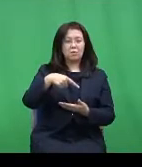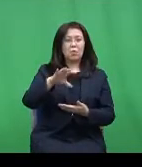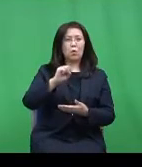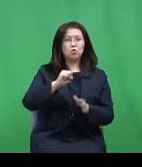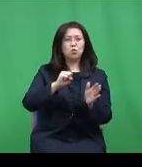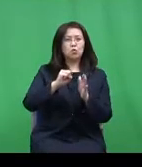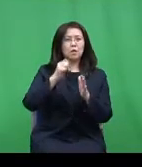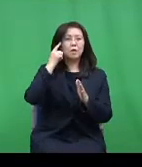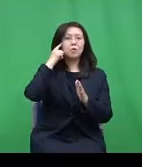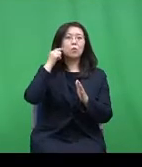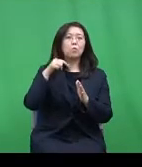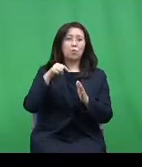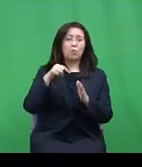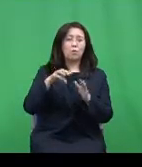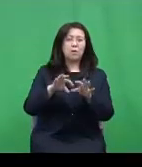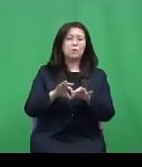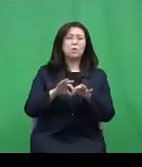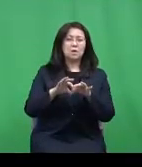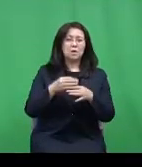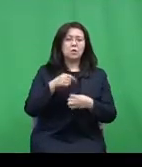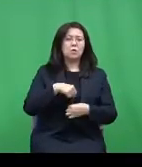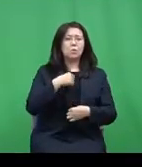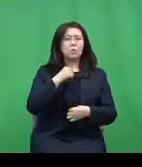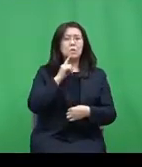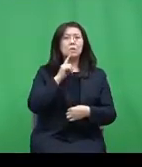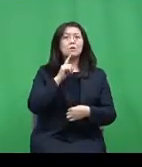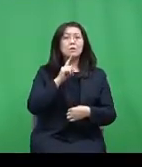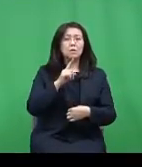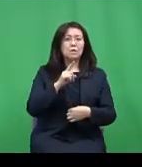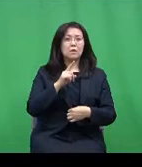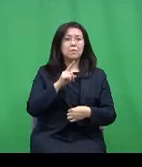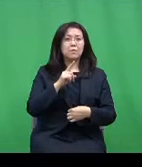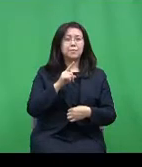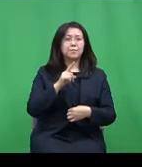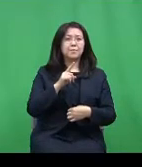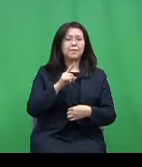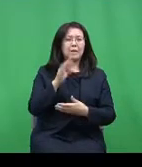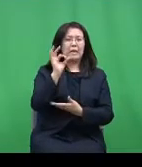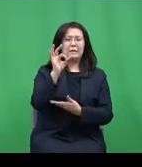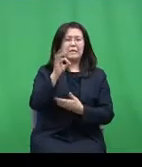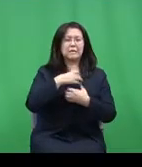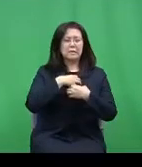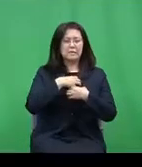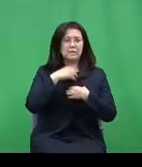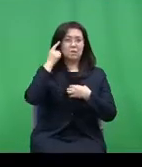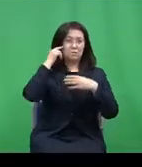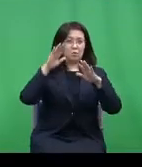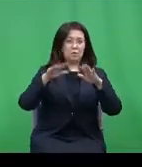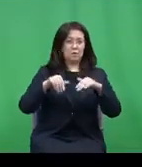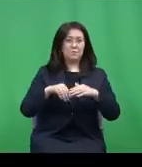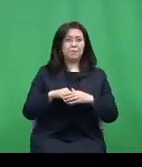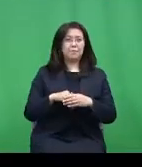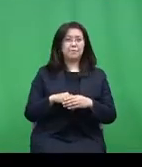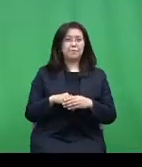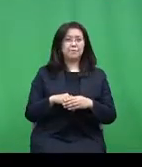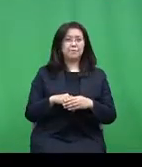1100億台だったと思うんですね。ですからこれはまあ正直大変な財政危機